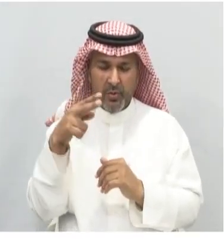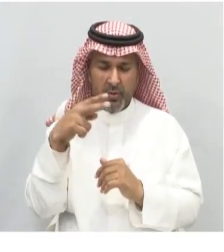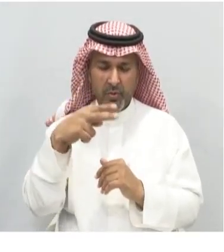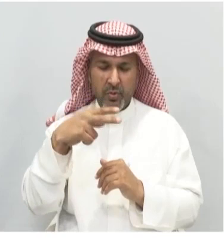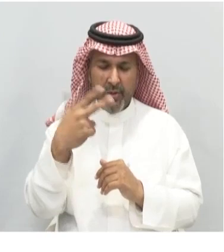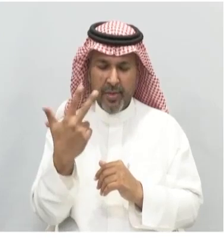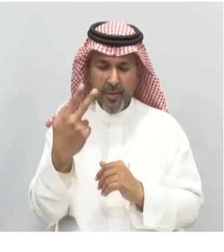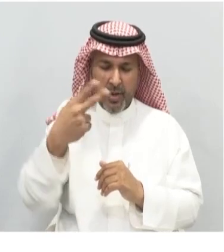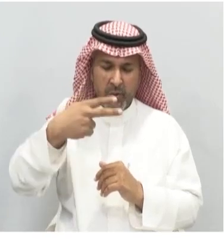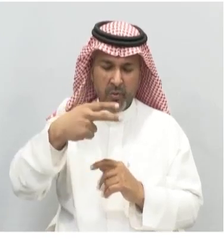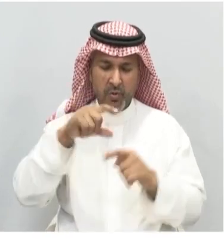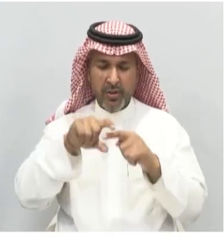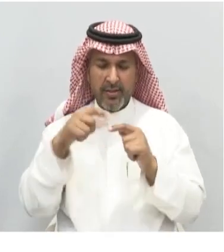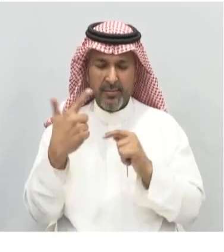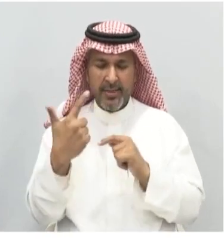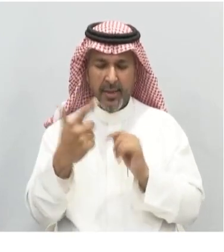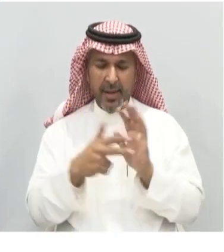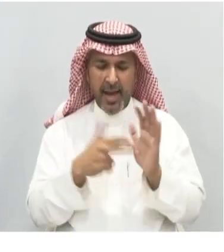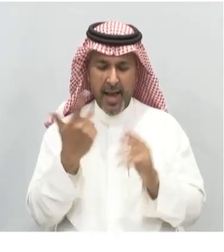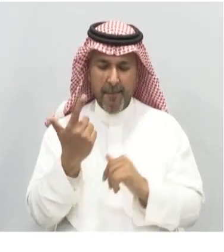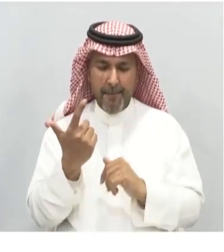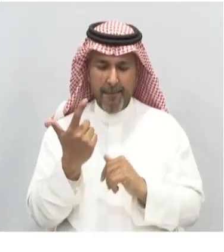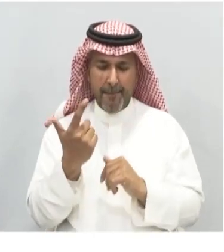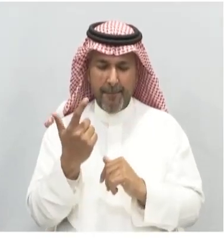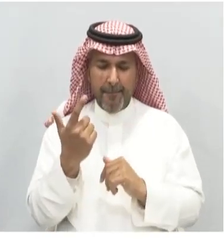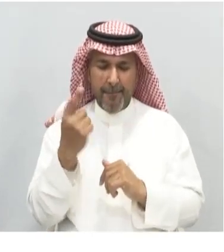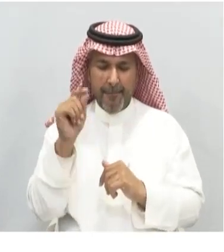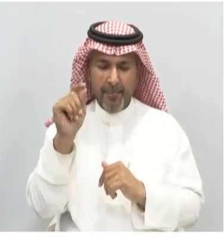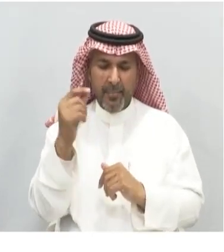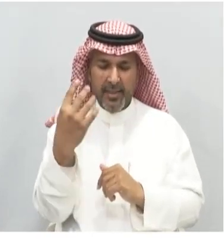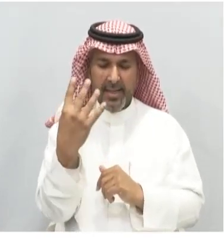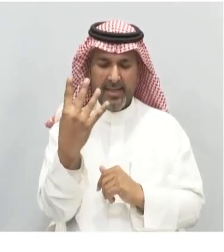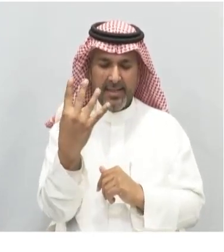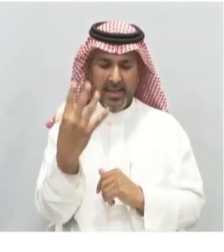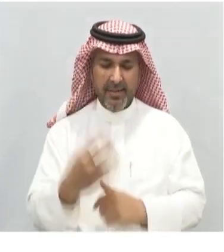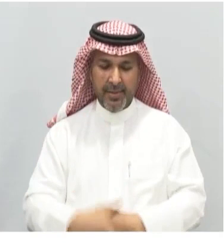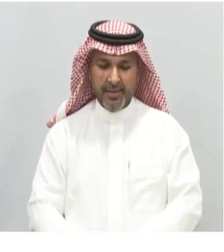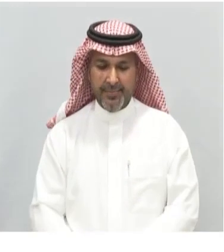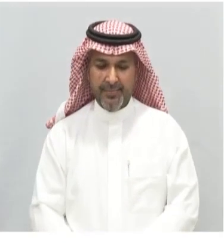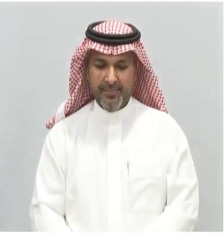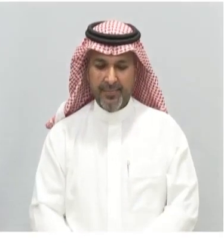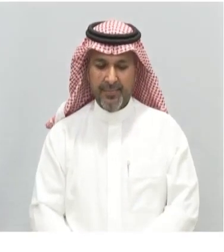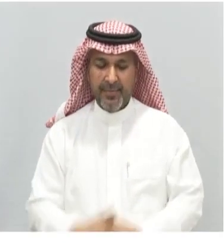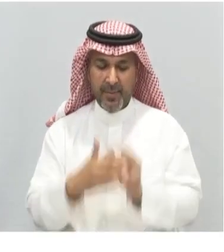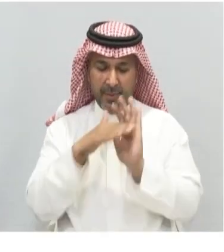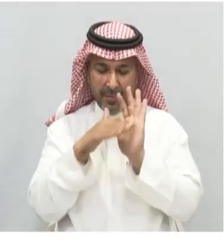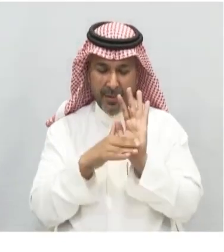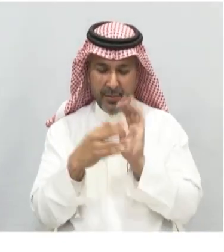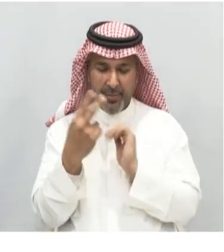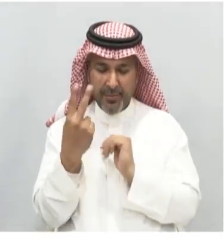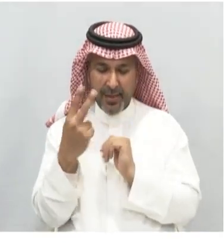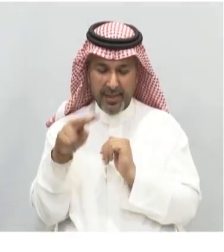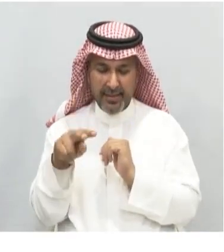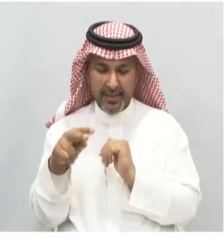28 تق س ما رايكم يا مبدعين اسعدكم الله اربعه اذا باستعمال